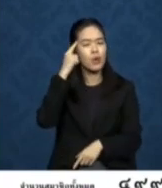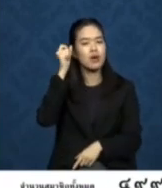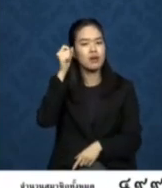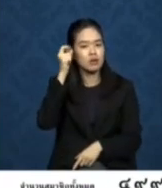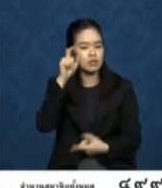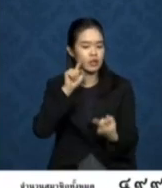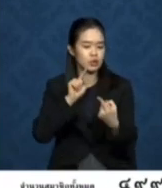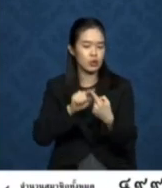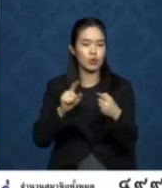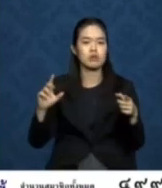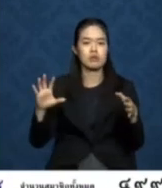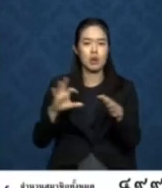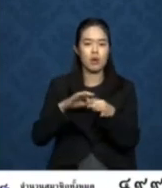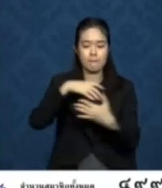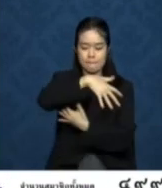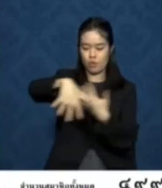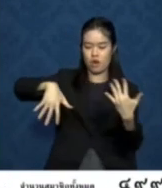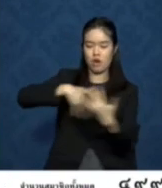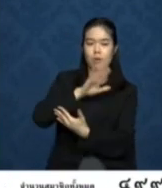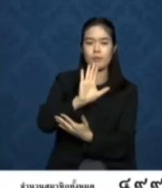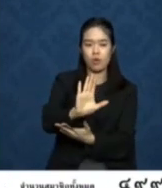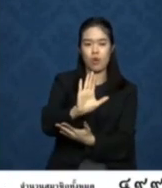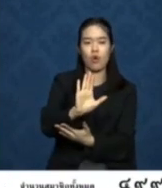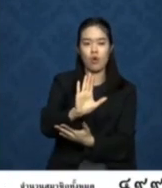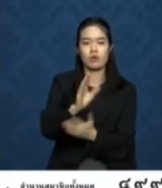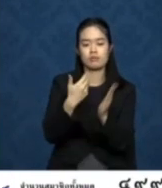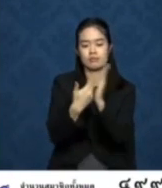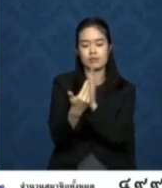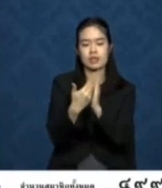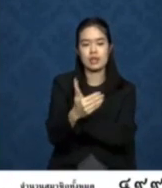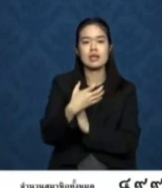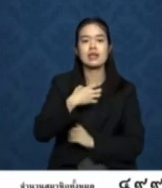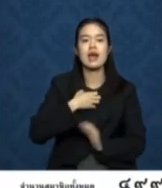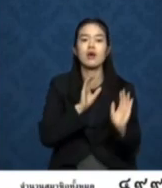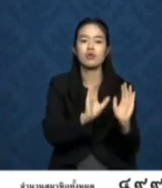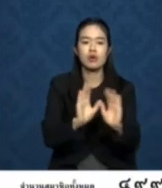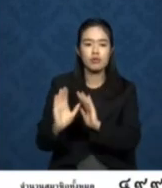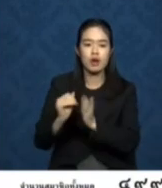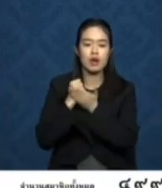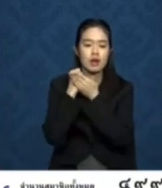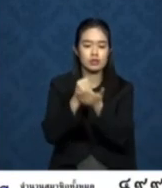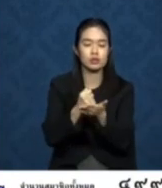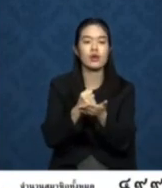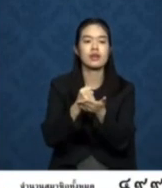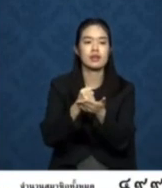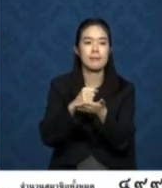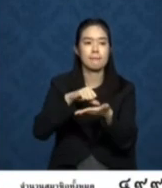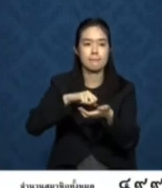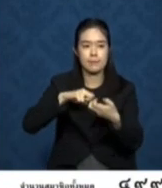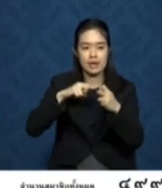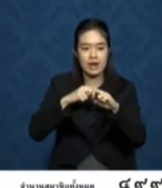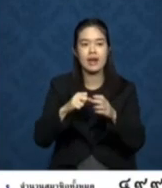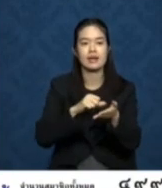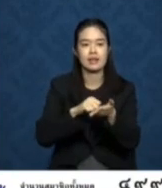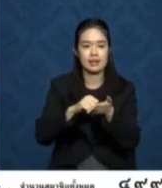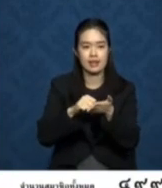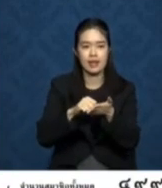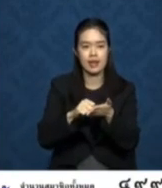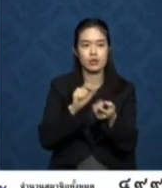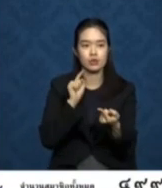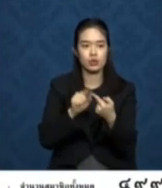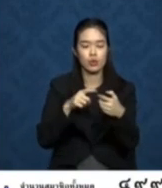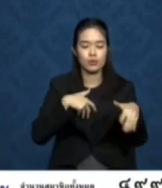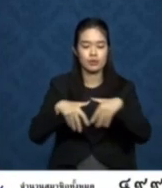ชายแดนเป็อย่างดีขอให้ช่วยเรงตลW tss e bและแ่ไขปัญหาดังเปล่าเพื่อประโยชนของชาติและพี่นองคกวยการด้วยครั